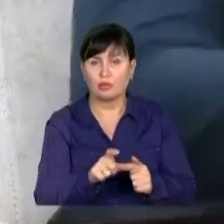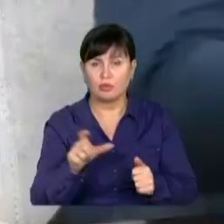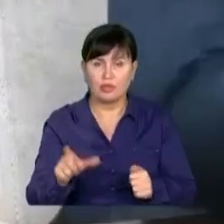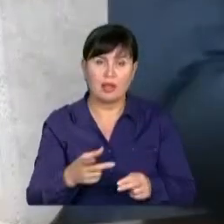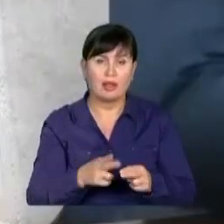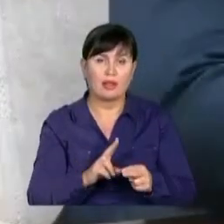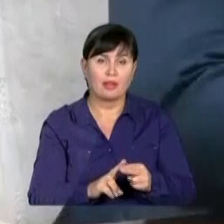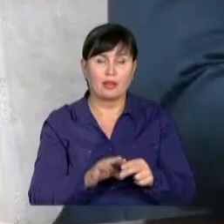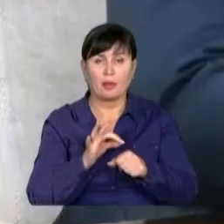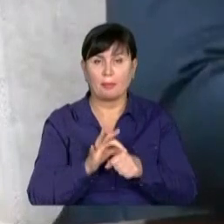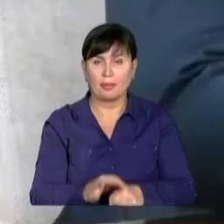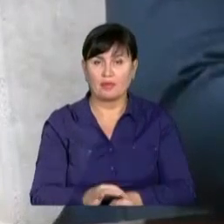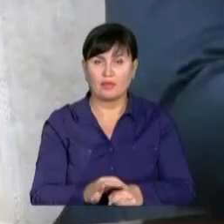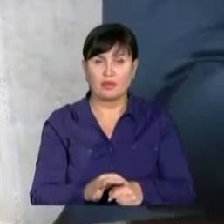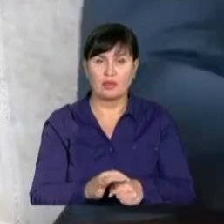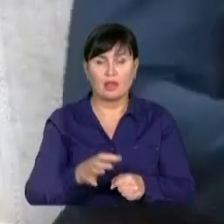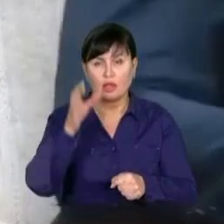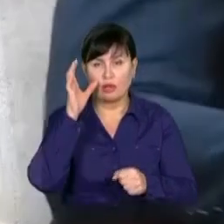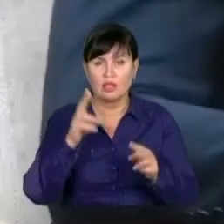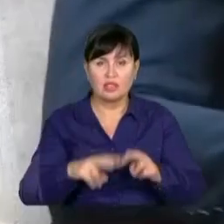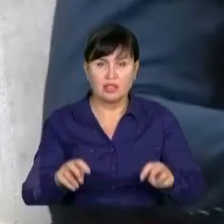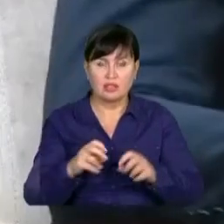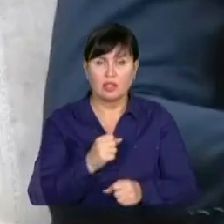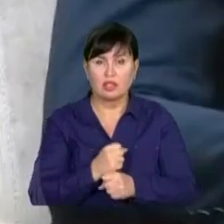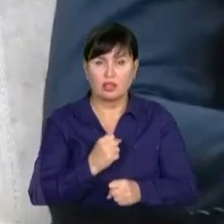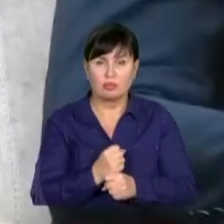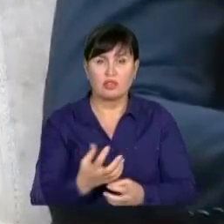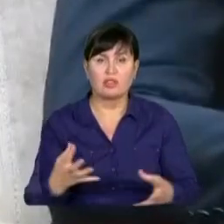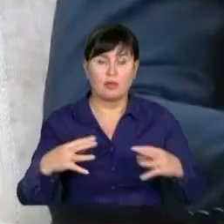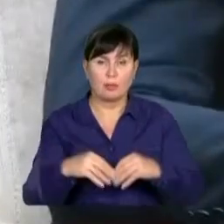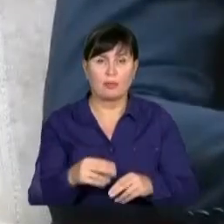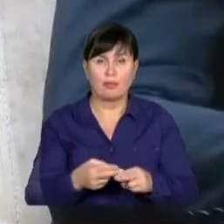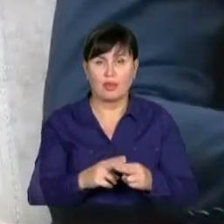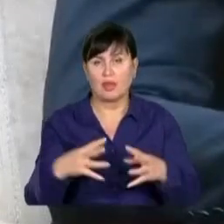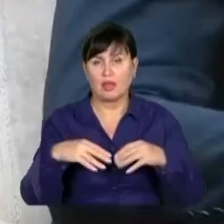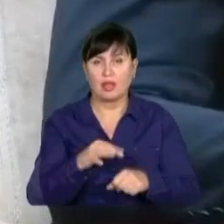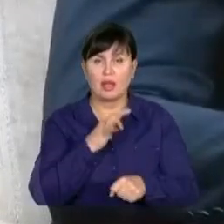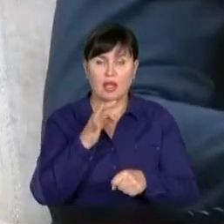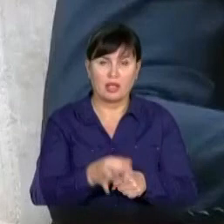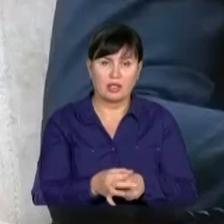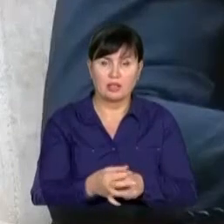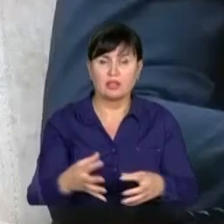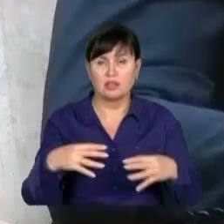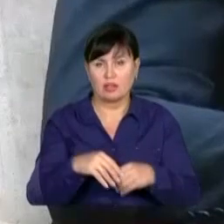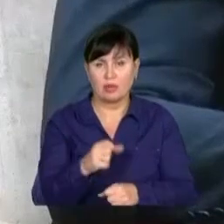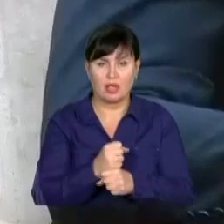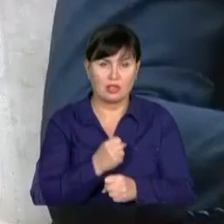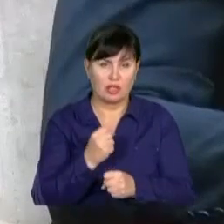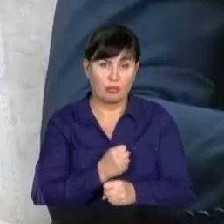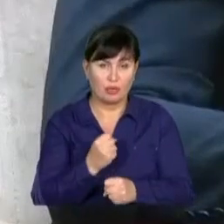и проведение научно-исследовательских работ совместных, это и совместное реагирование, совместная как бы